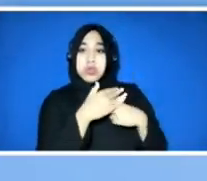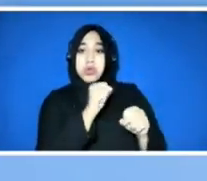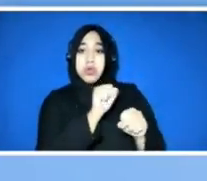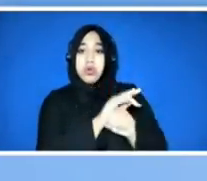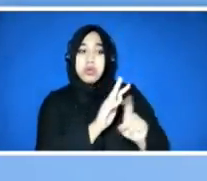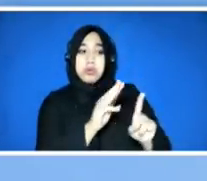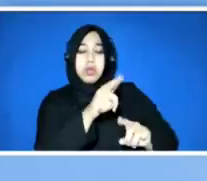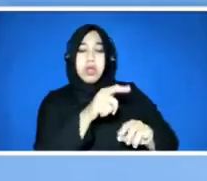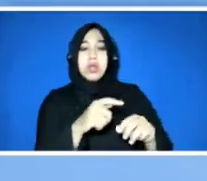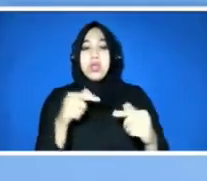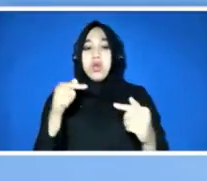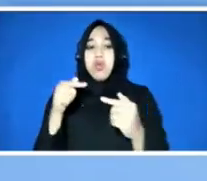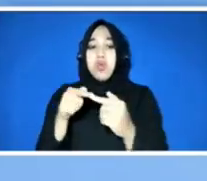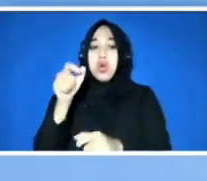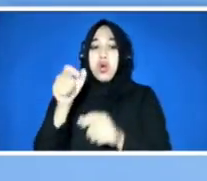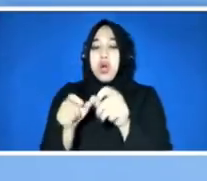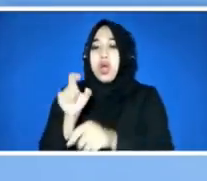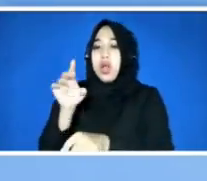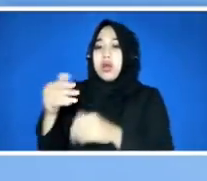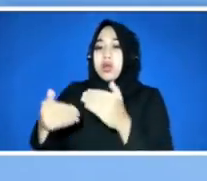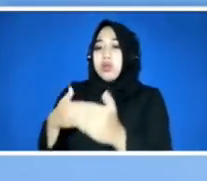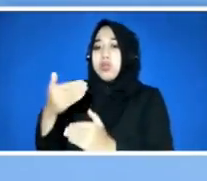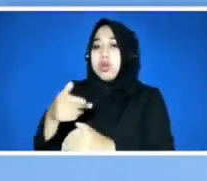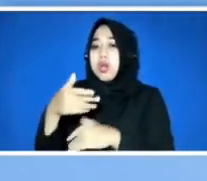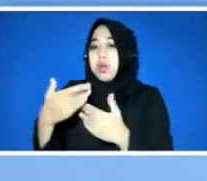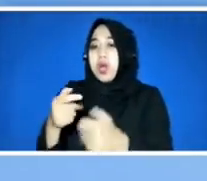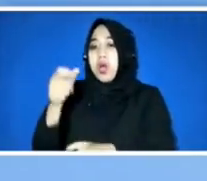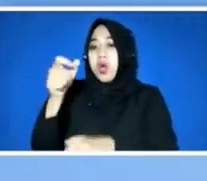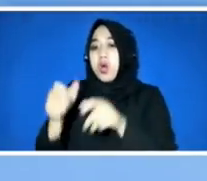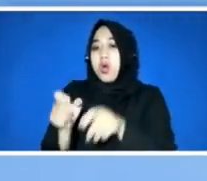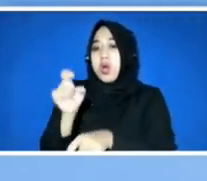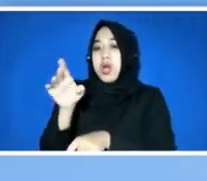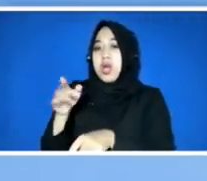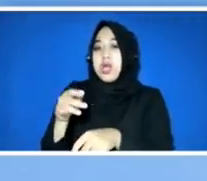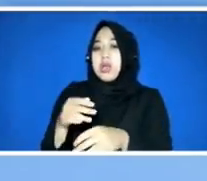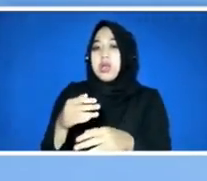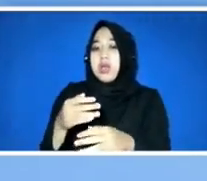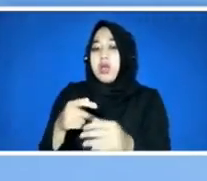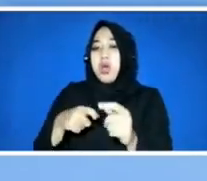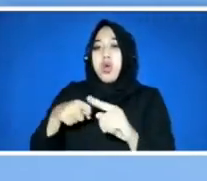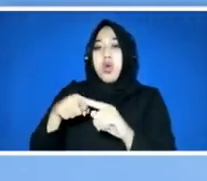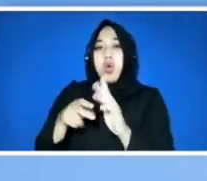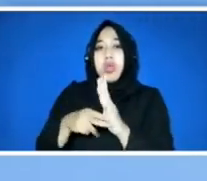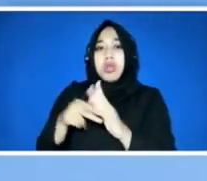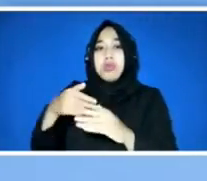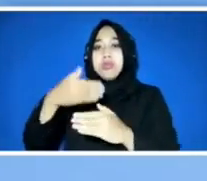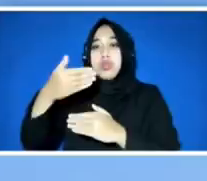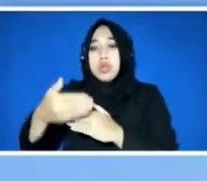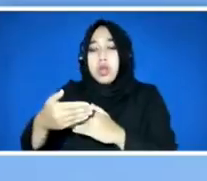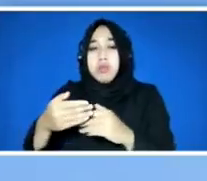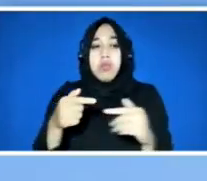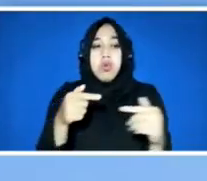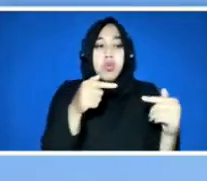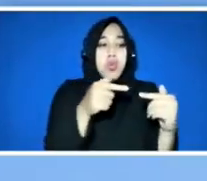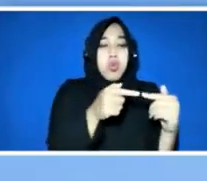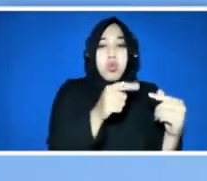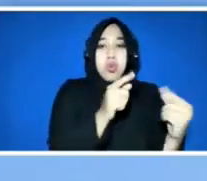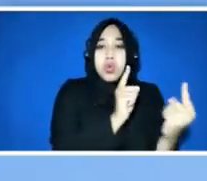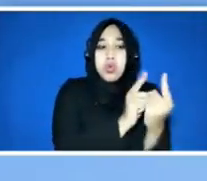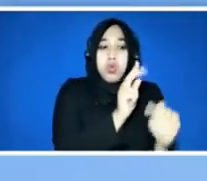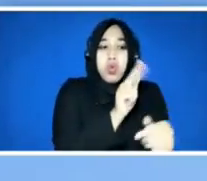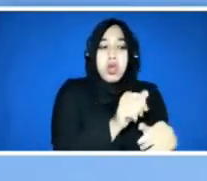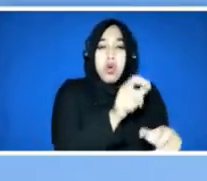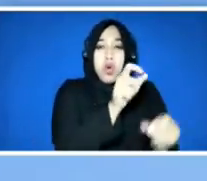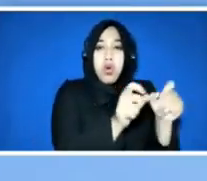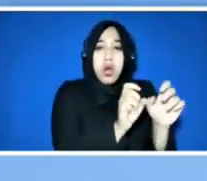dia kontak dengan orang lain, lalu kemudian orang-orang lain yang terkontak ini kemudian berkontak dengan orang lain, lalu kemudian terbentuklah